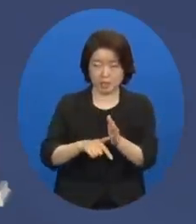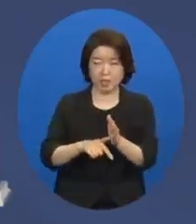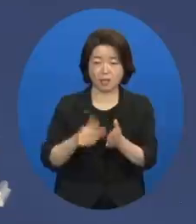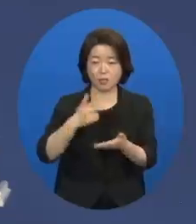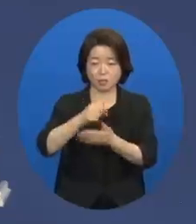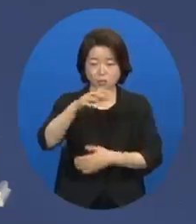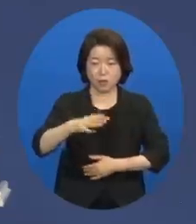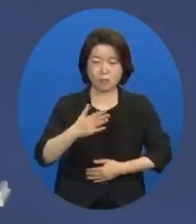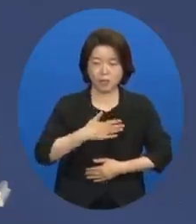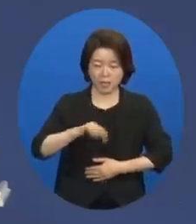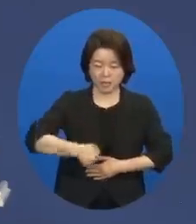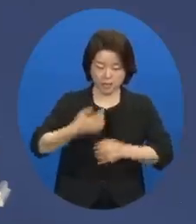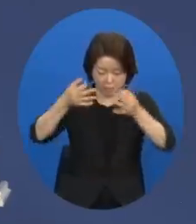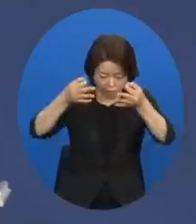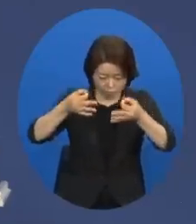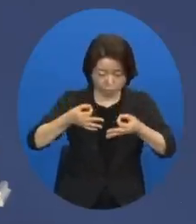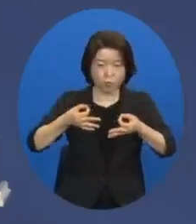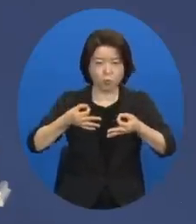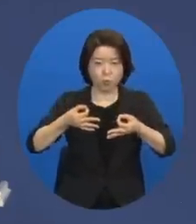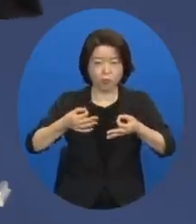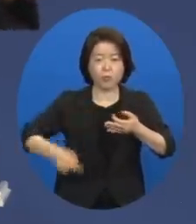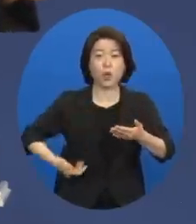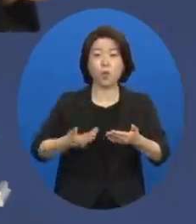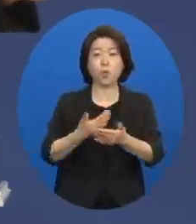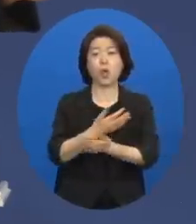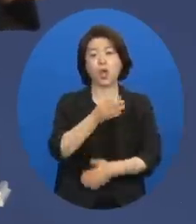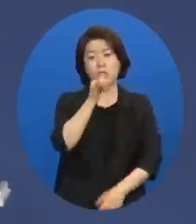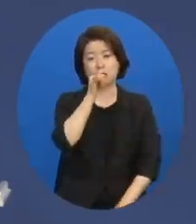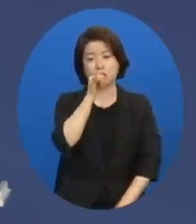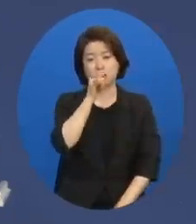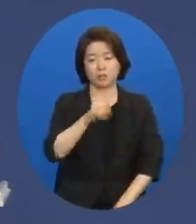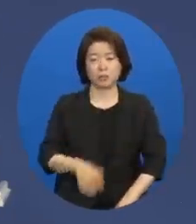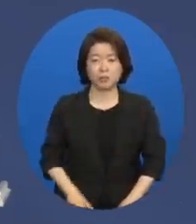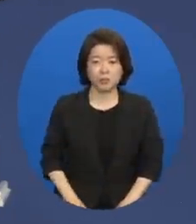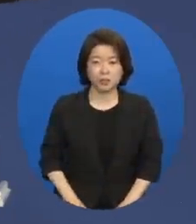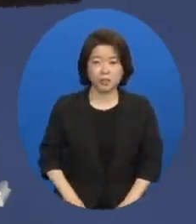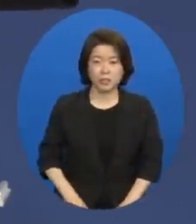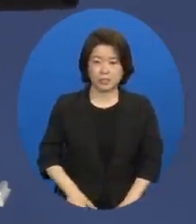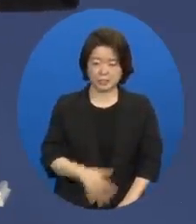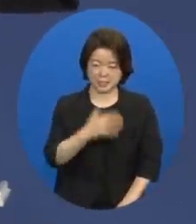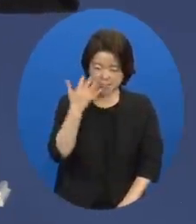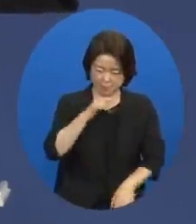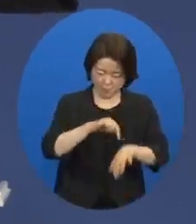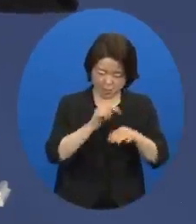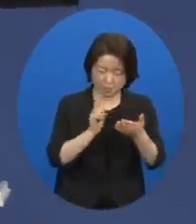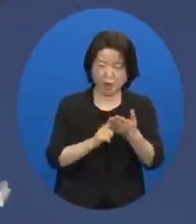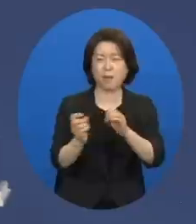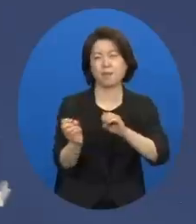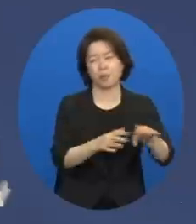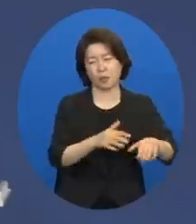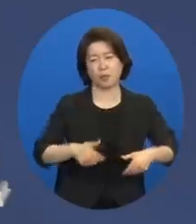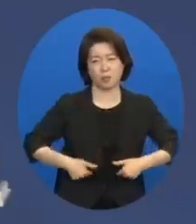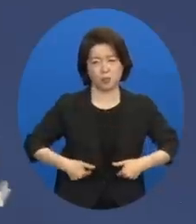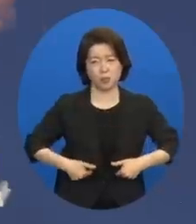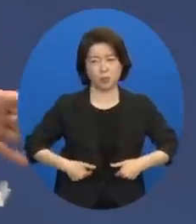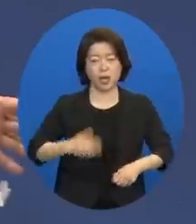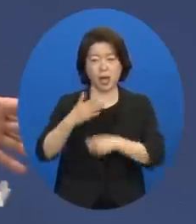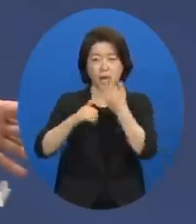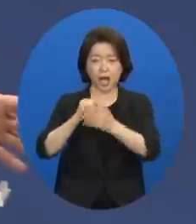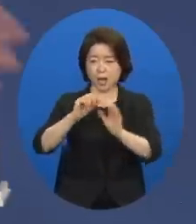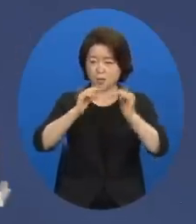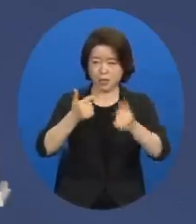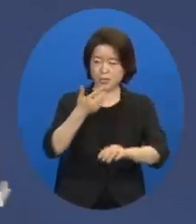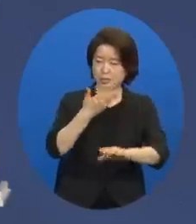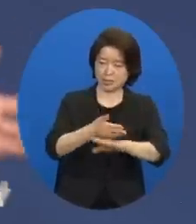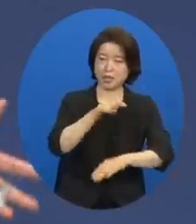앞에 우리의 자신을 돌아보면서 회개해야 될 것이 있습니다. 우리의 이 음란한 마음을 버려야 합니다. 하나님이 아닌 다른